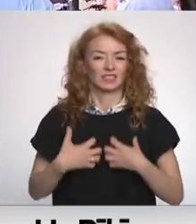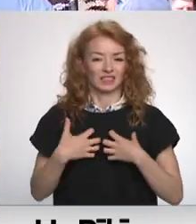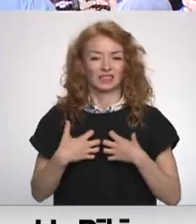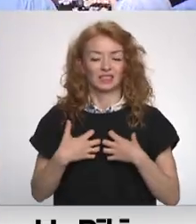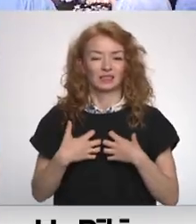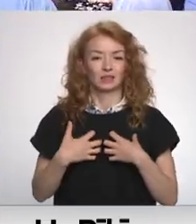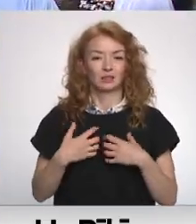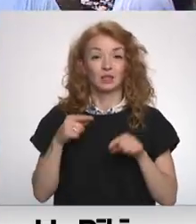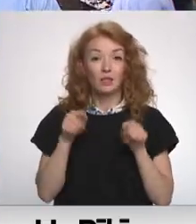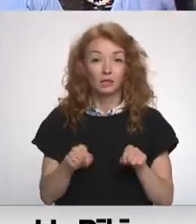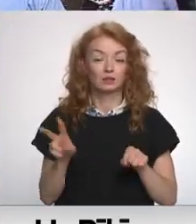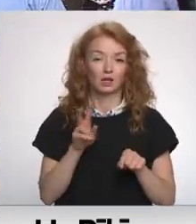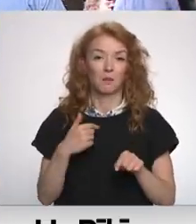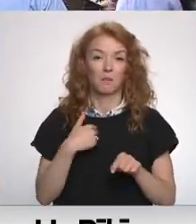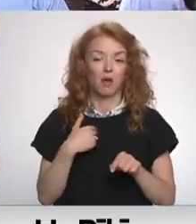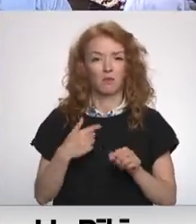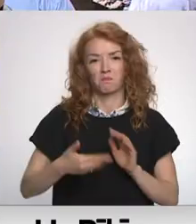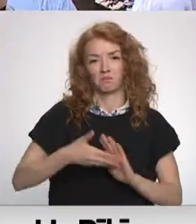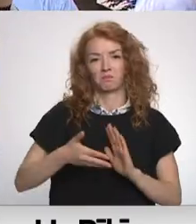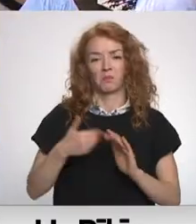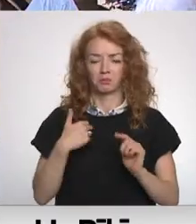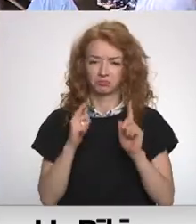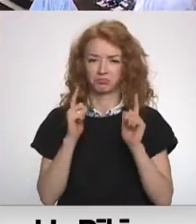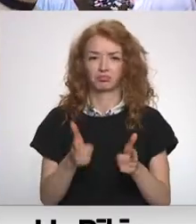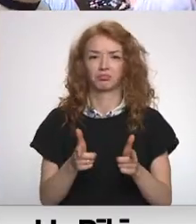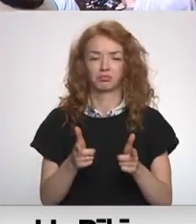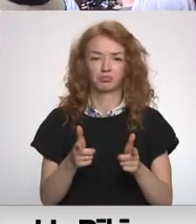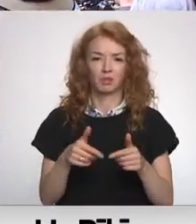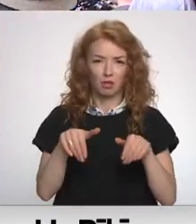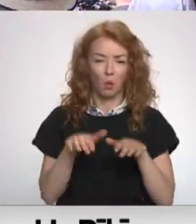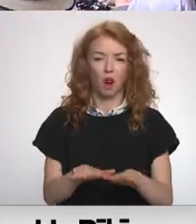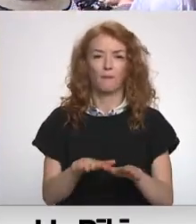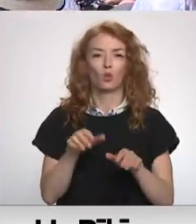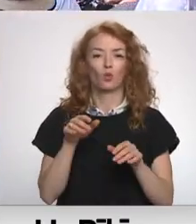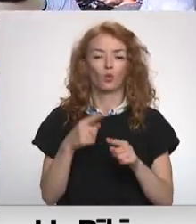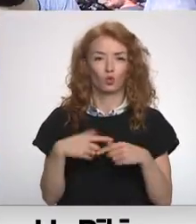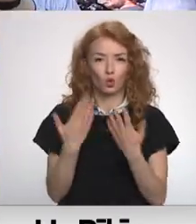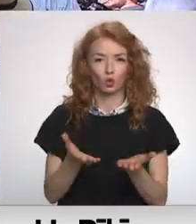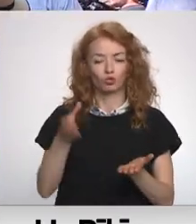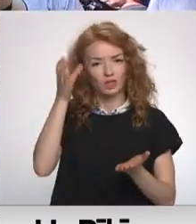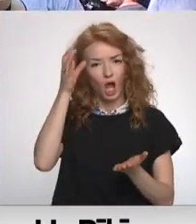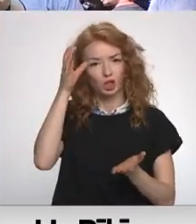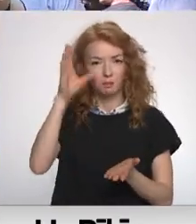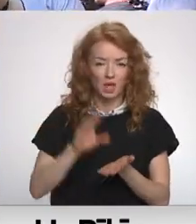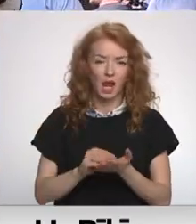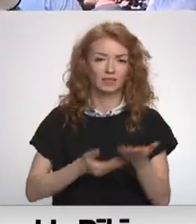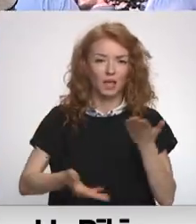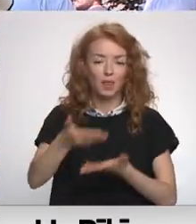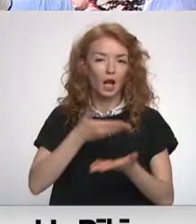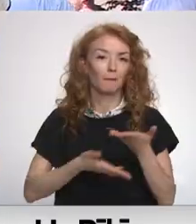rezultātā, bija tas, kas man noteikti mudināja pieņemt šo lēmumu, lai tās zināšanas, to pieredzi un to sadarbību un